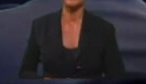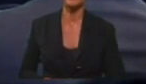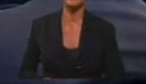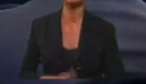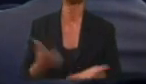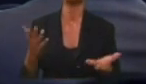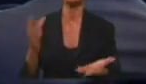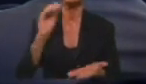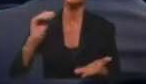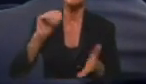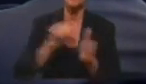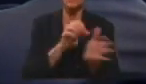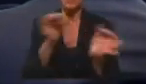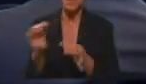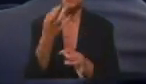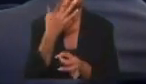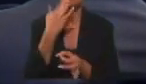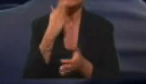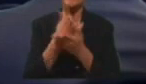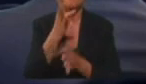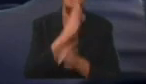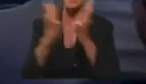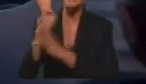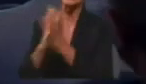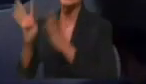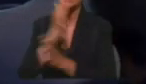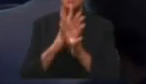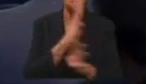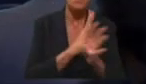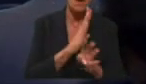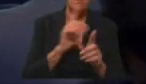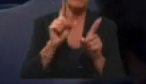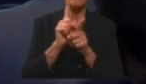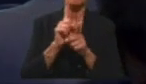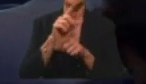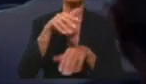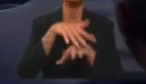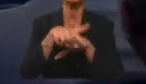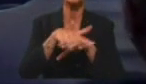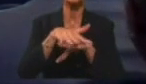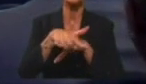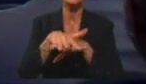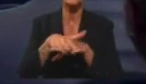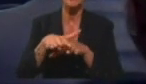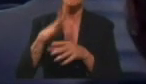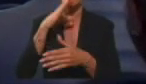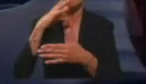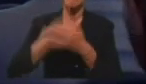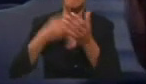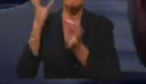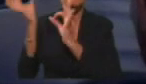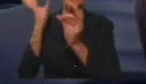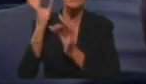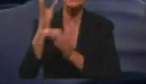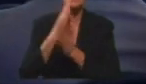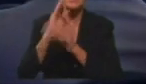No i w końcu też do tej pory mówiliśmy sobie tylko o pasażerach, natomiast oczywiście ten ekosystem podmiotów korzystających z informacji pasażerskiej